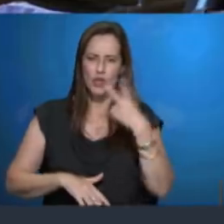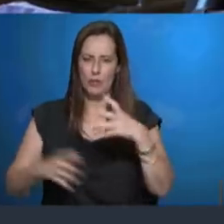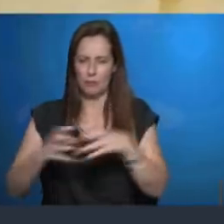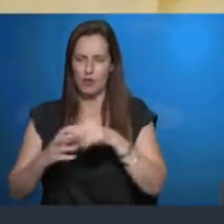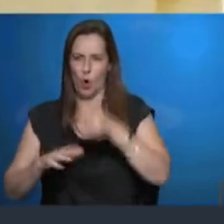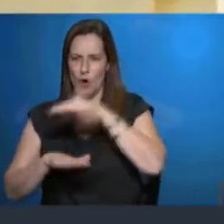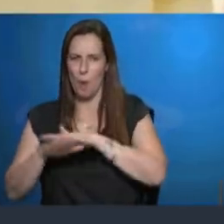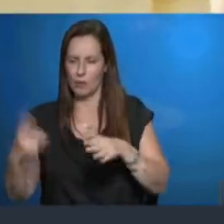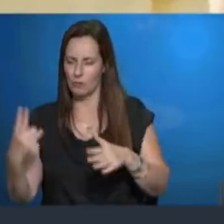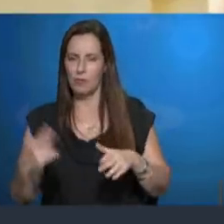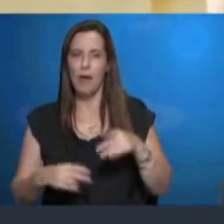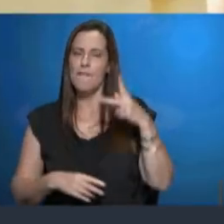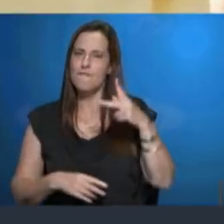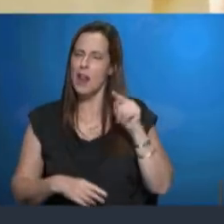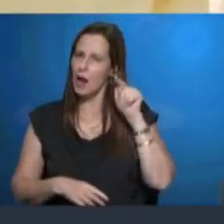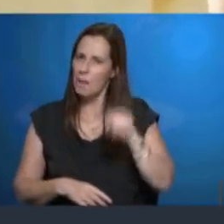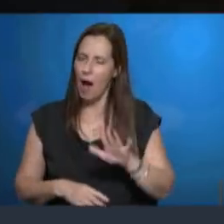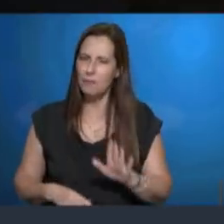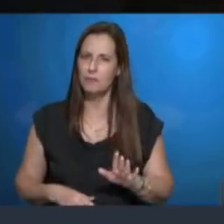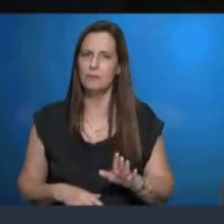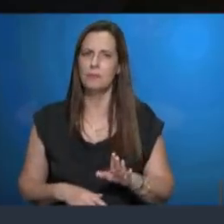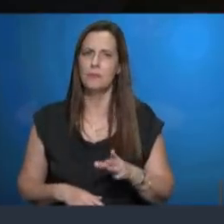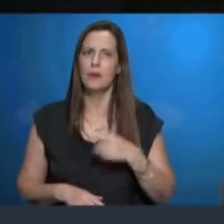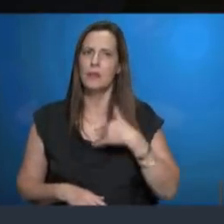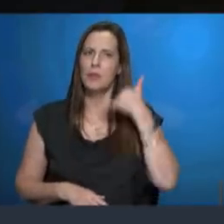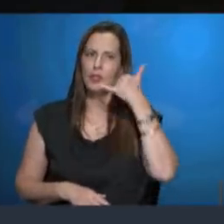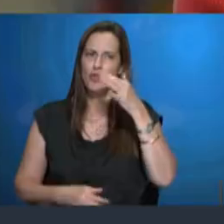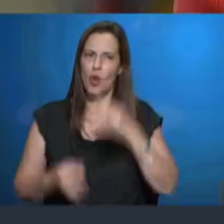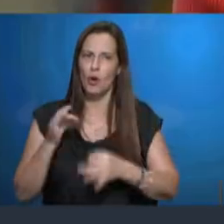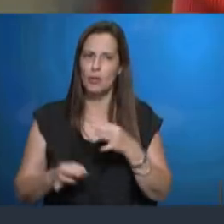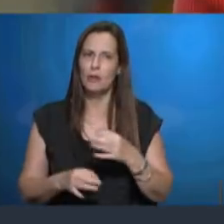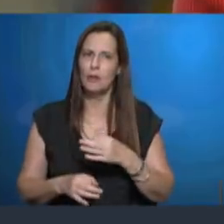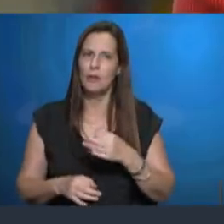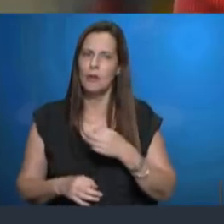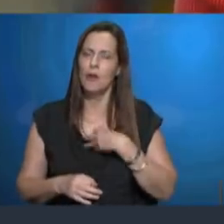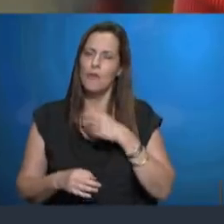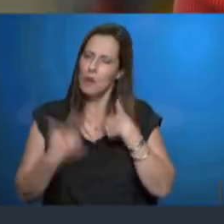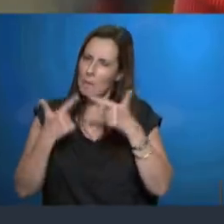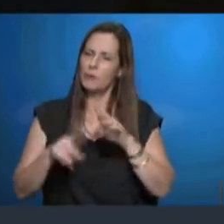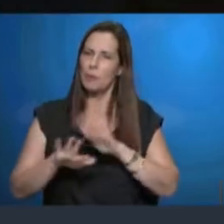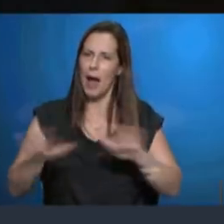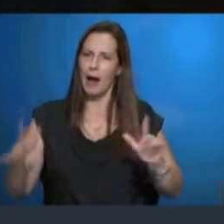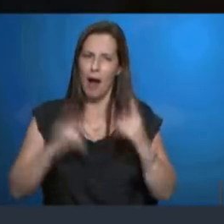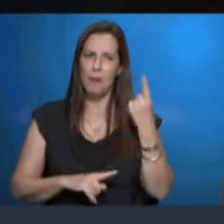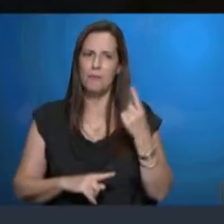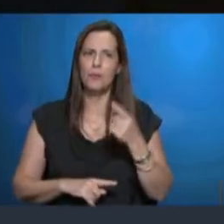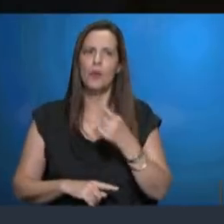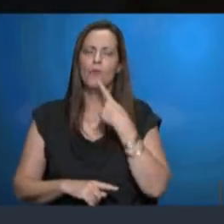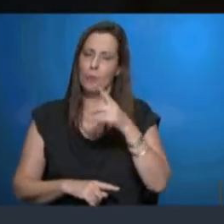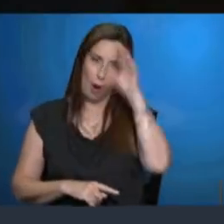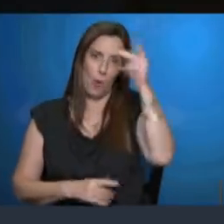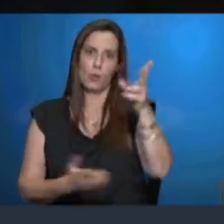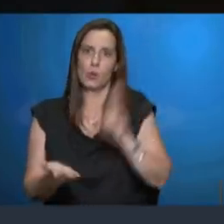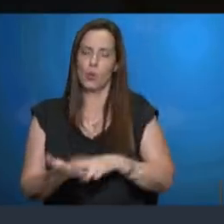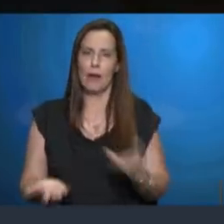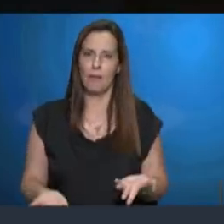הבוטבול. פלח ניגש לאחד מהם. הוא מרים טלפון לעורך דין שרקון, והוא מסביר לו את הסיטואציה. ושרקון אומר לו, הבחור